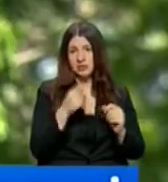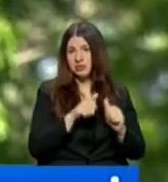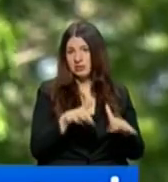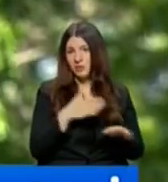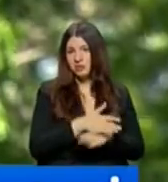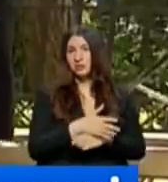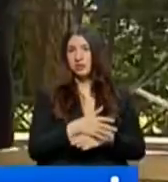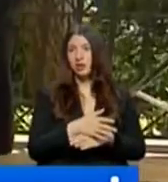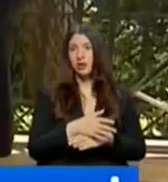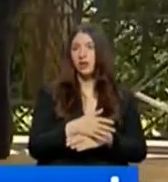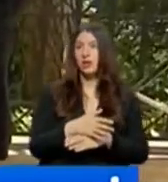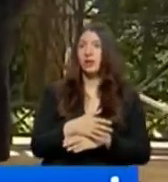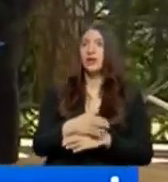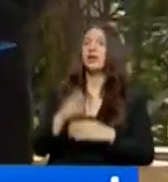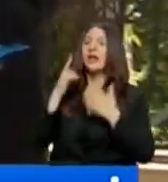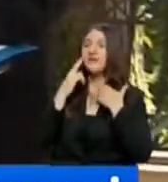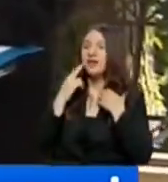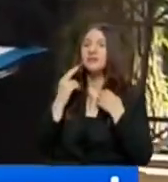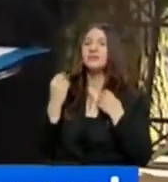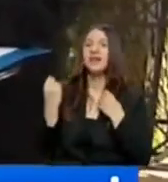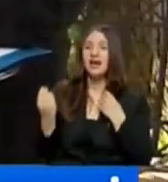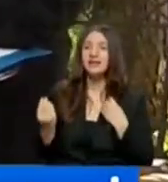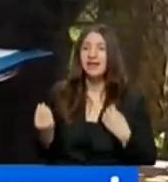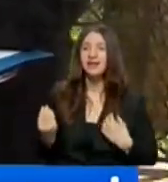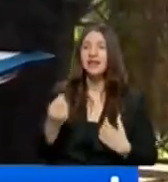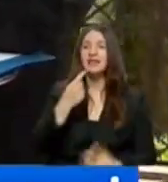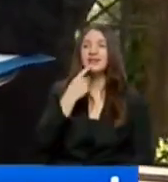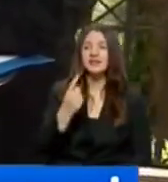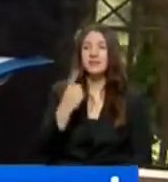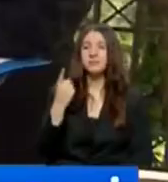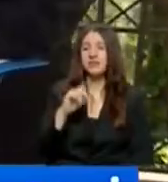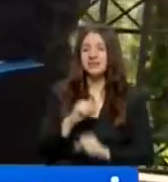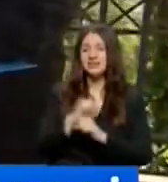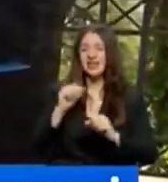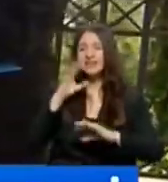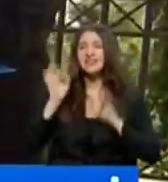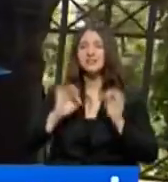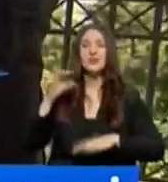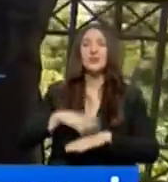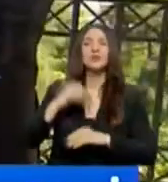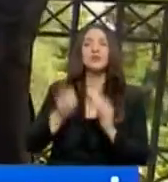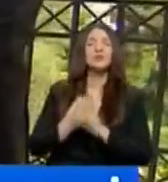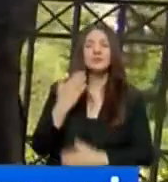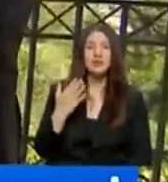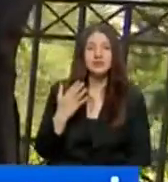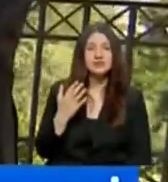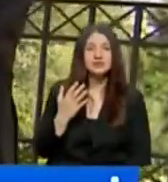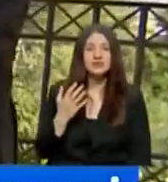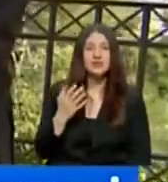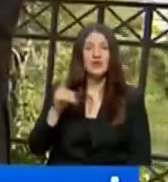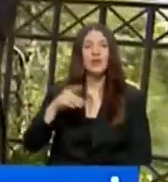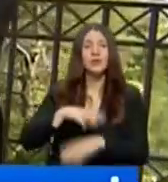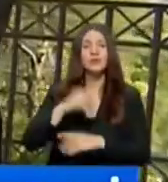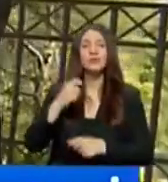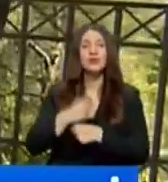mekanizma aslında. Efendim zaten hani dedik ya bir hasar tespiti komisyonu kuracağız. O